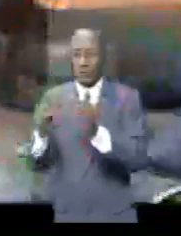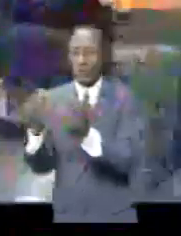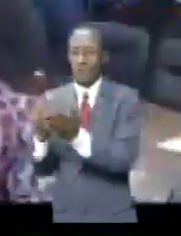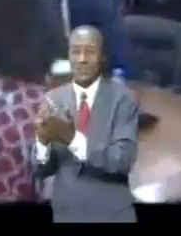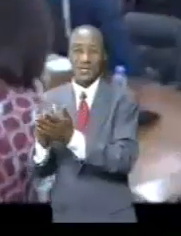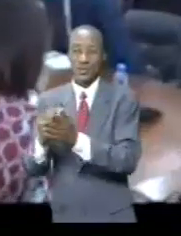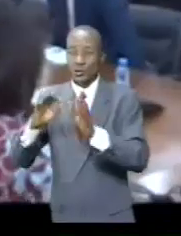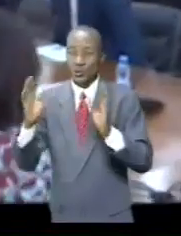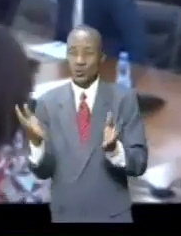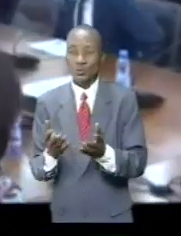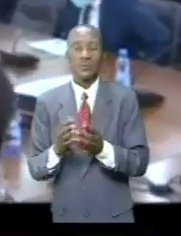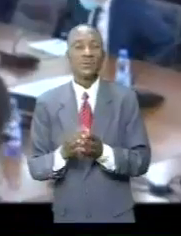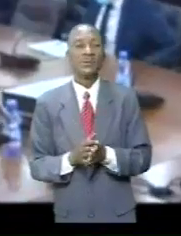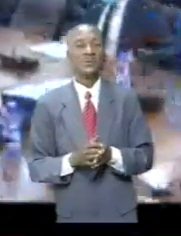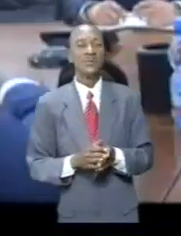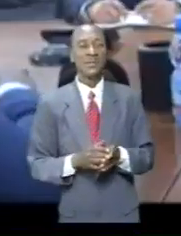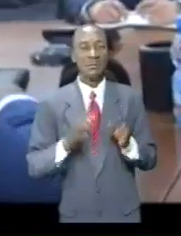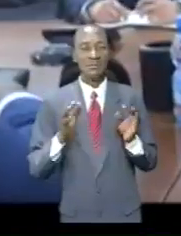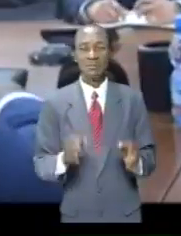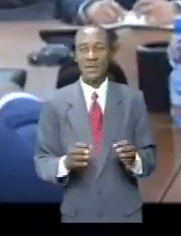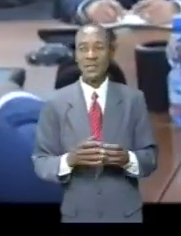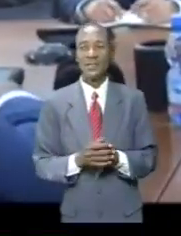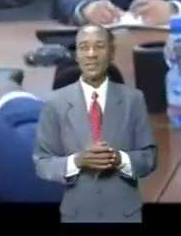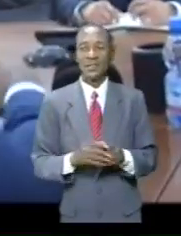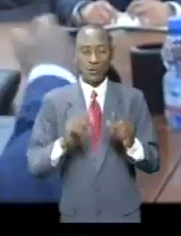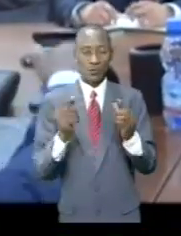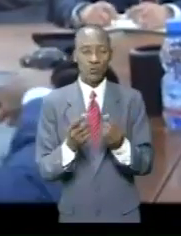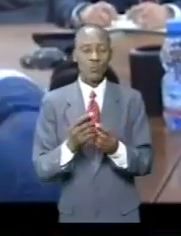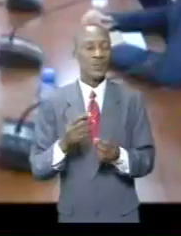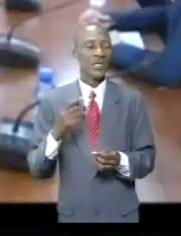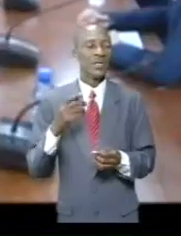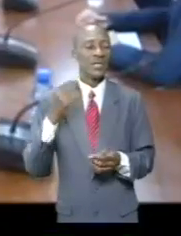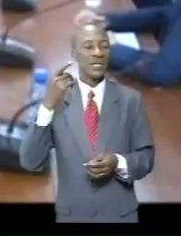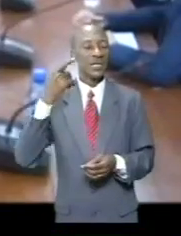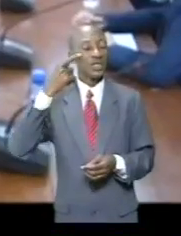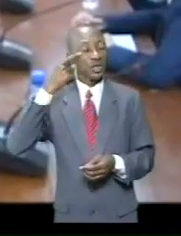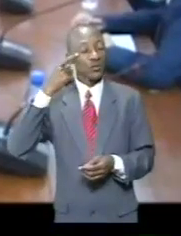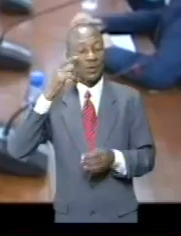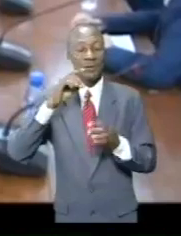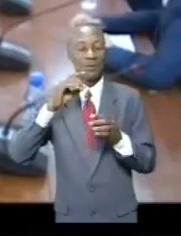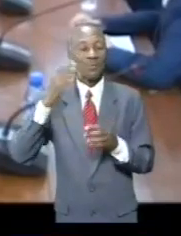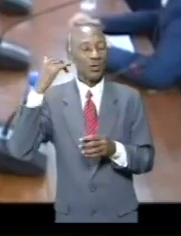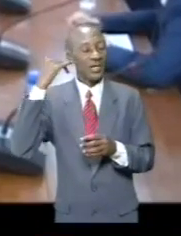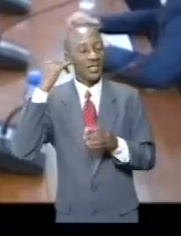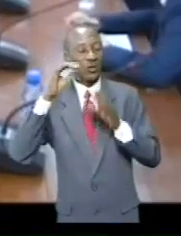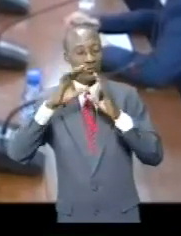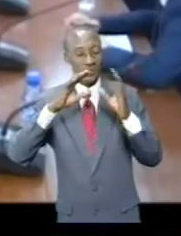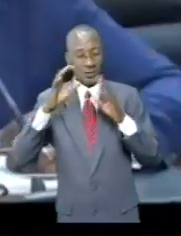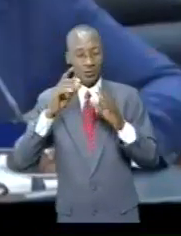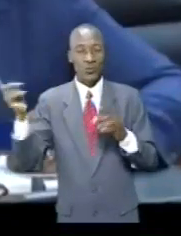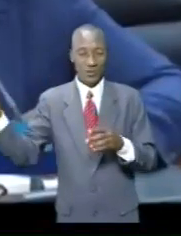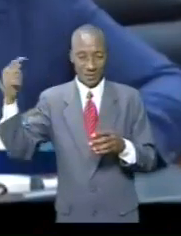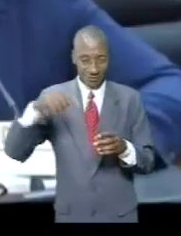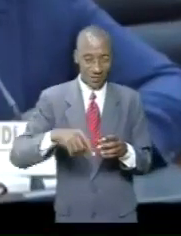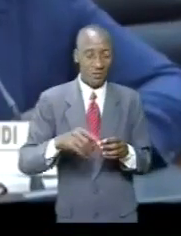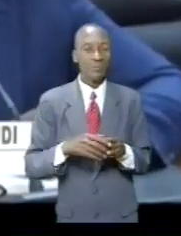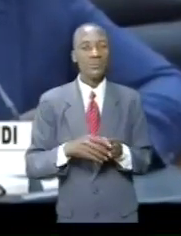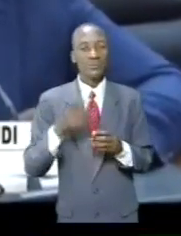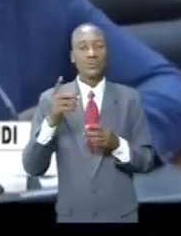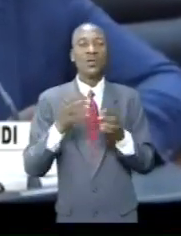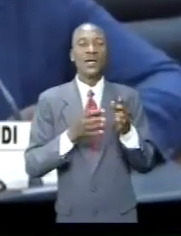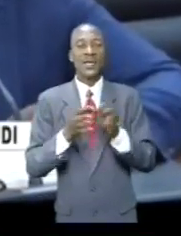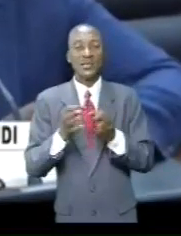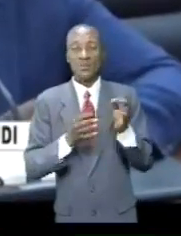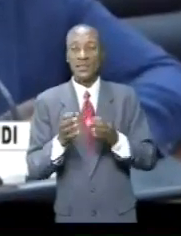concours de Huawei, le géant chinois des télécommunications. La délégation est venue circonscrire le cadre technique pour la matérialisation